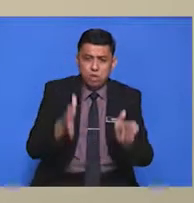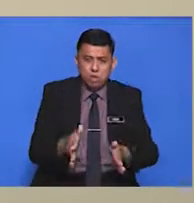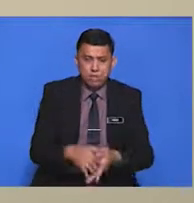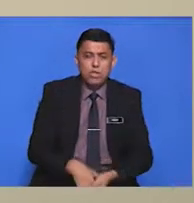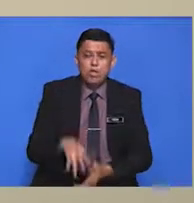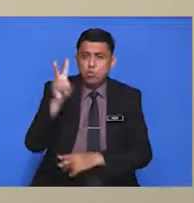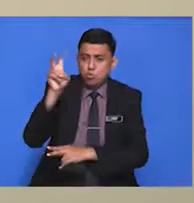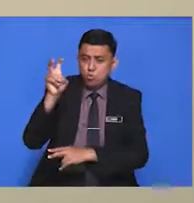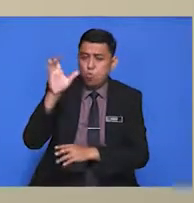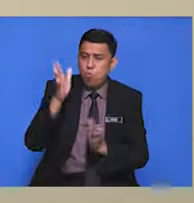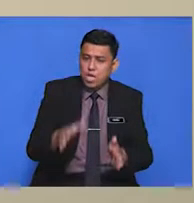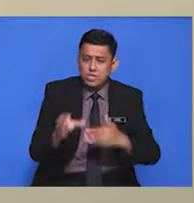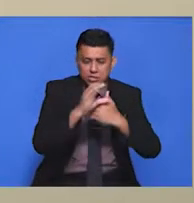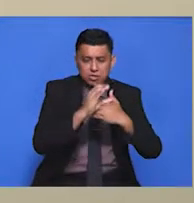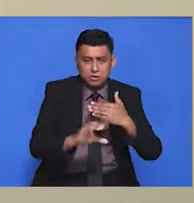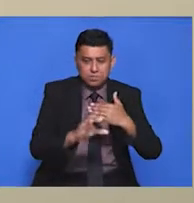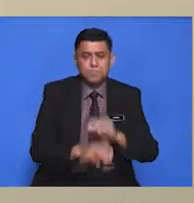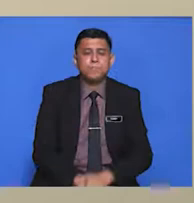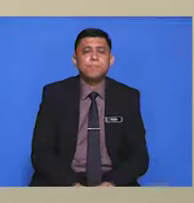20 orang lagi cedera.